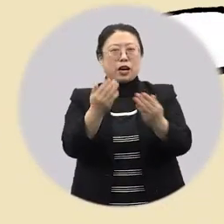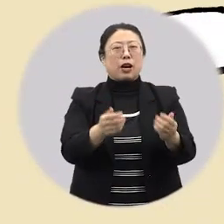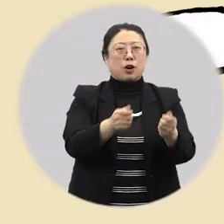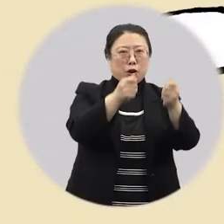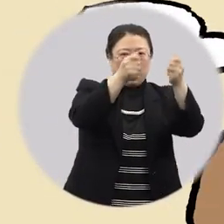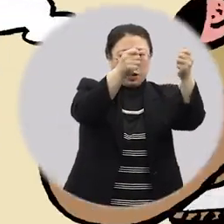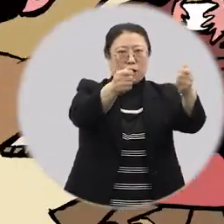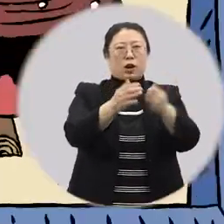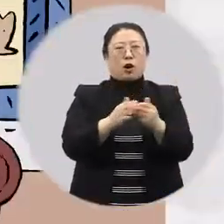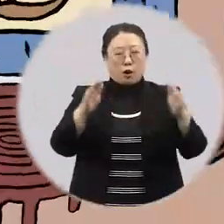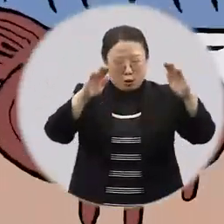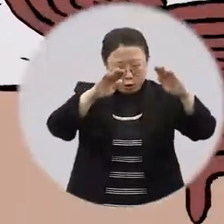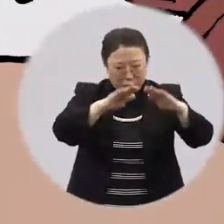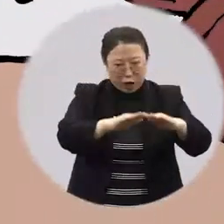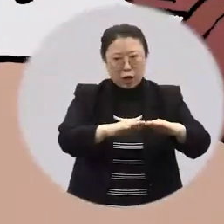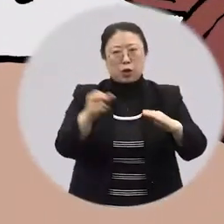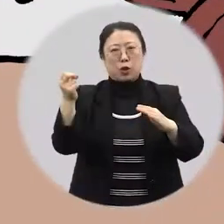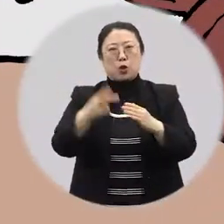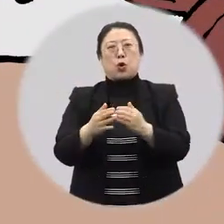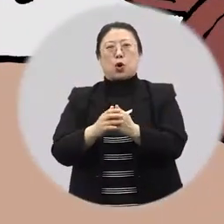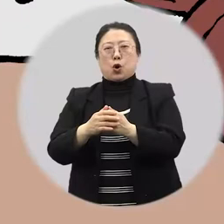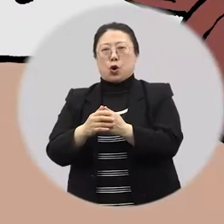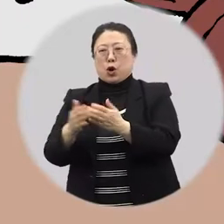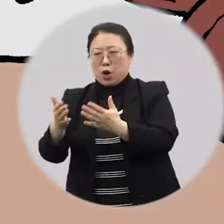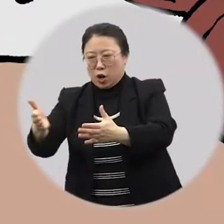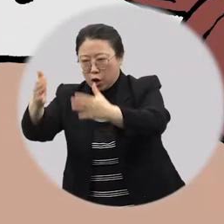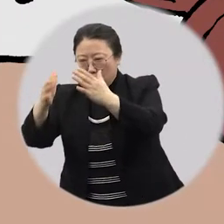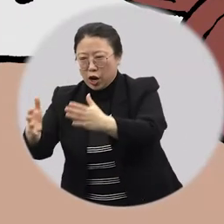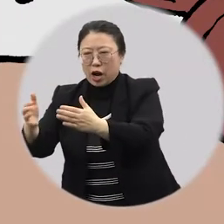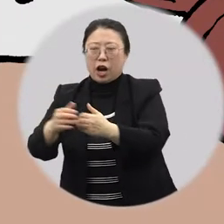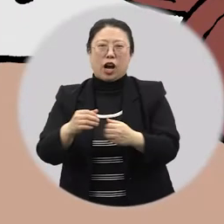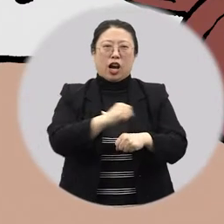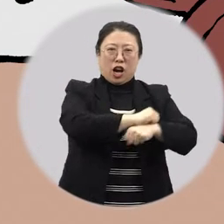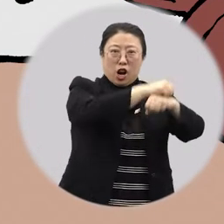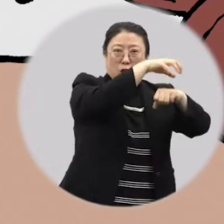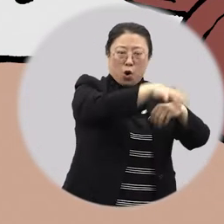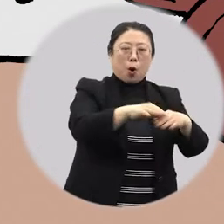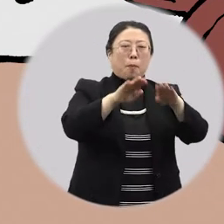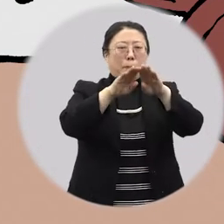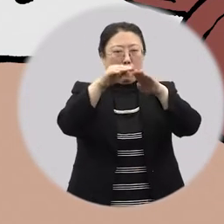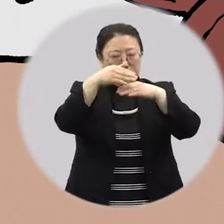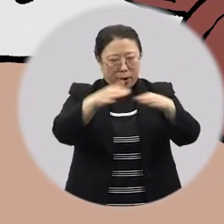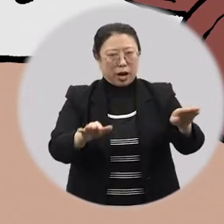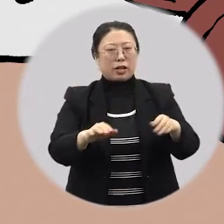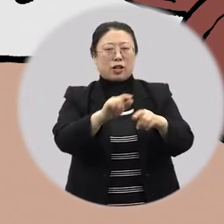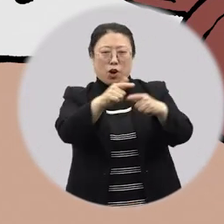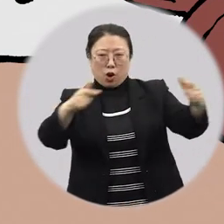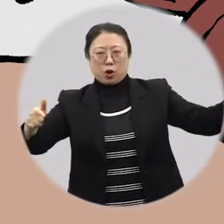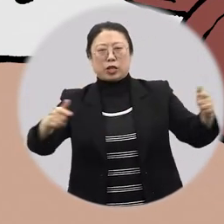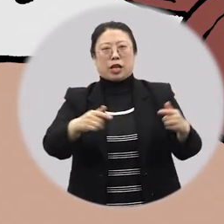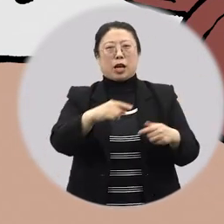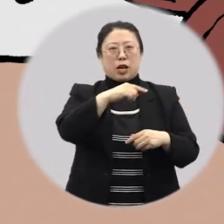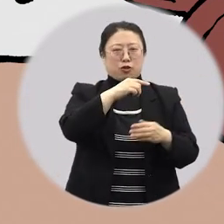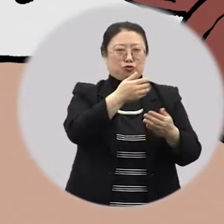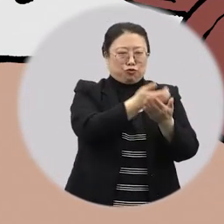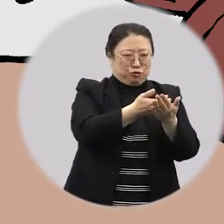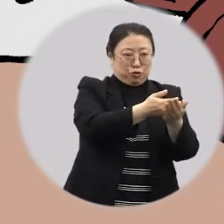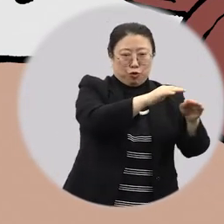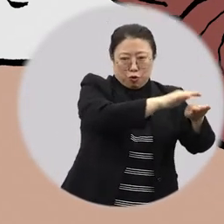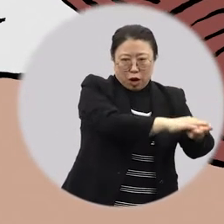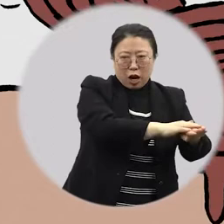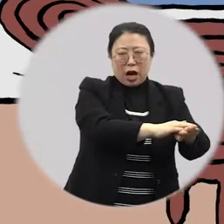동지고사를 지냈습니다 또 장독과 헛간 방과 같이 집안 여러 곳에 팥죽을 놓아두었다가